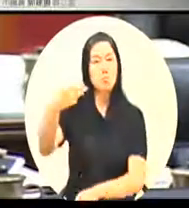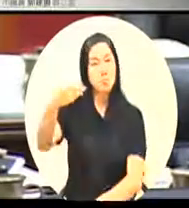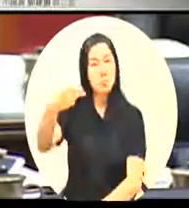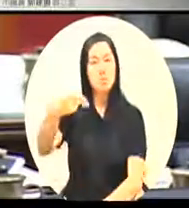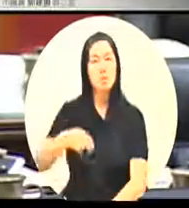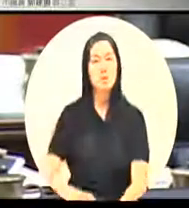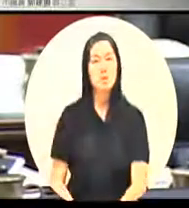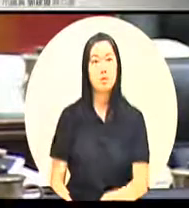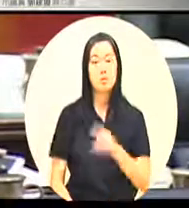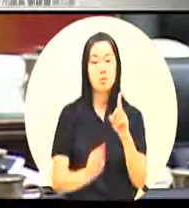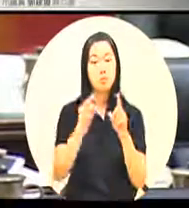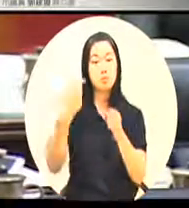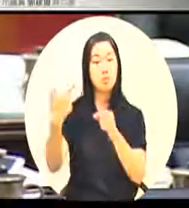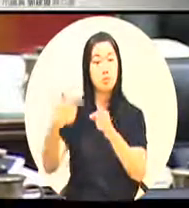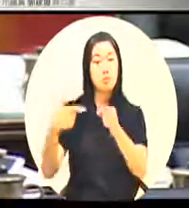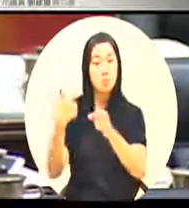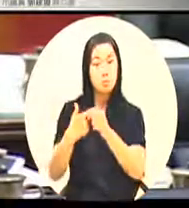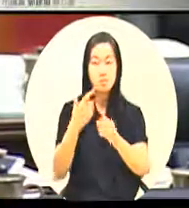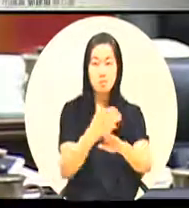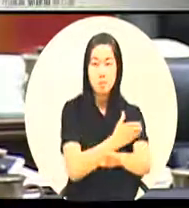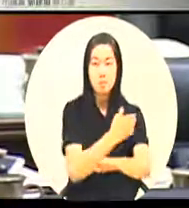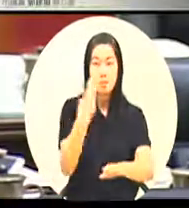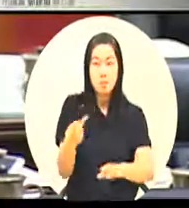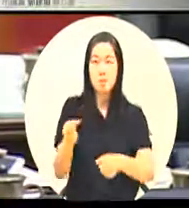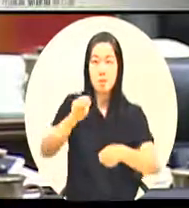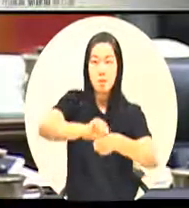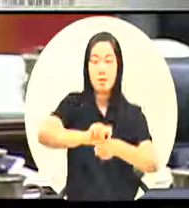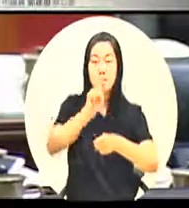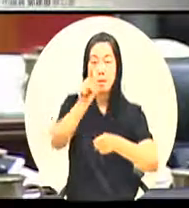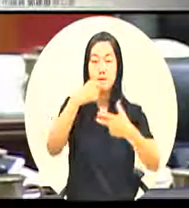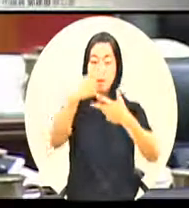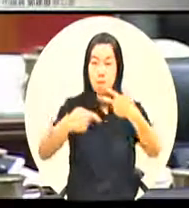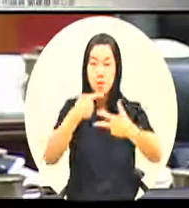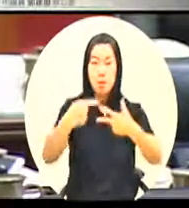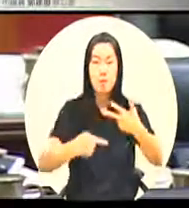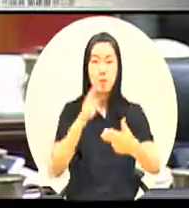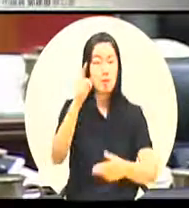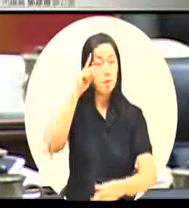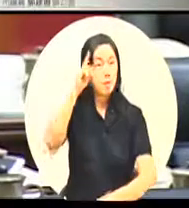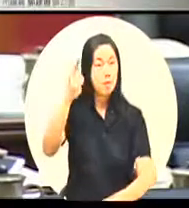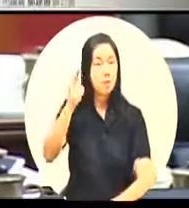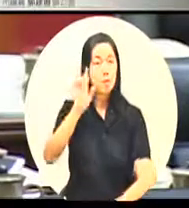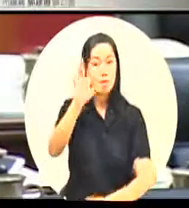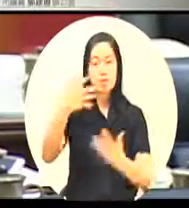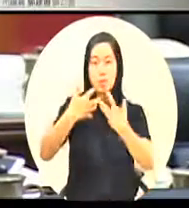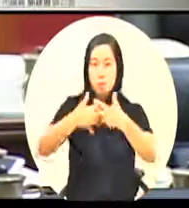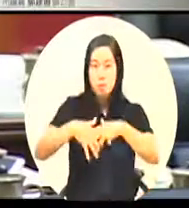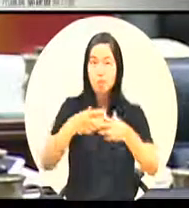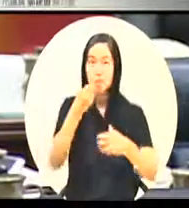从106年学年起还要加1周1天的有